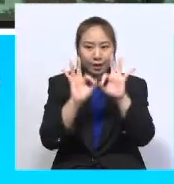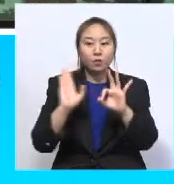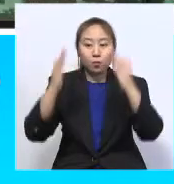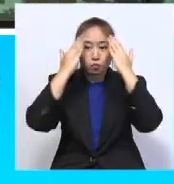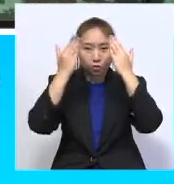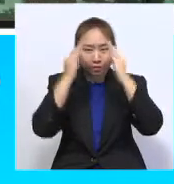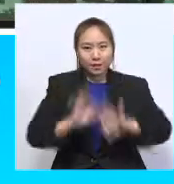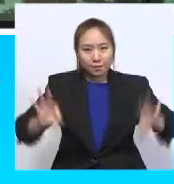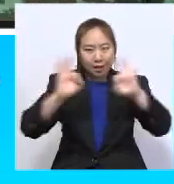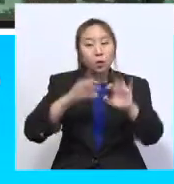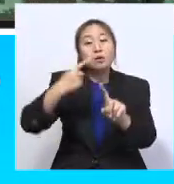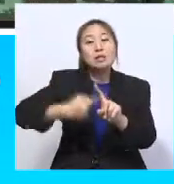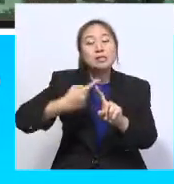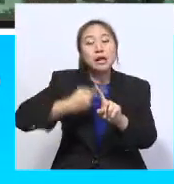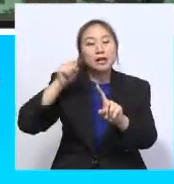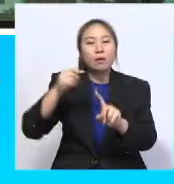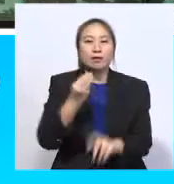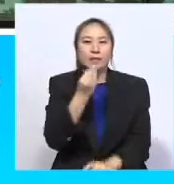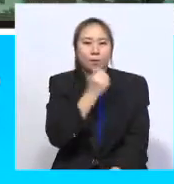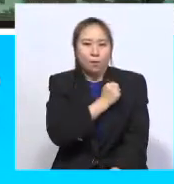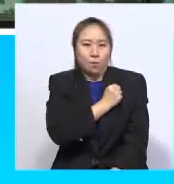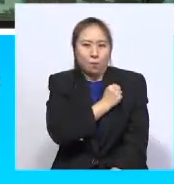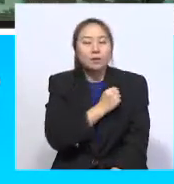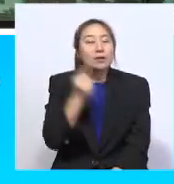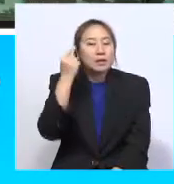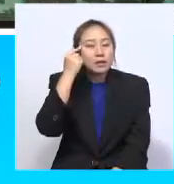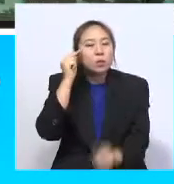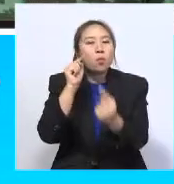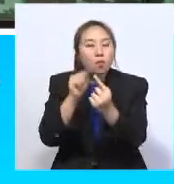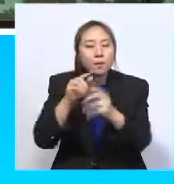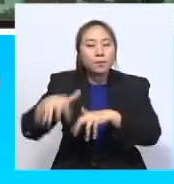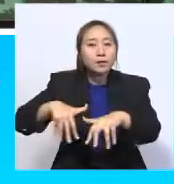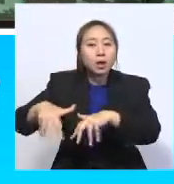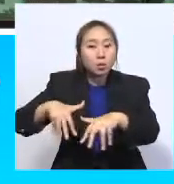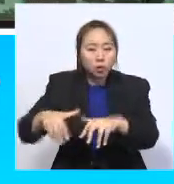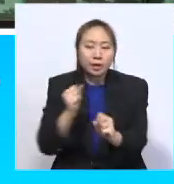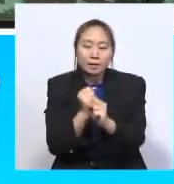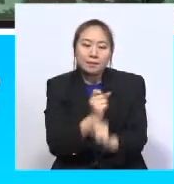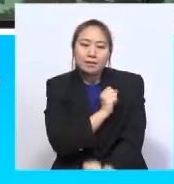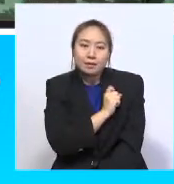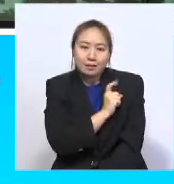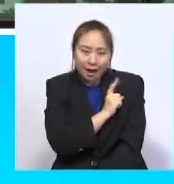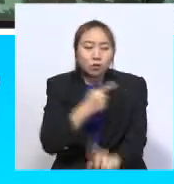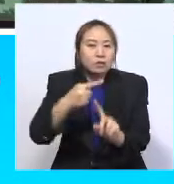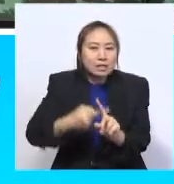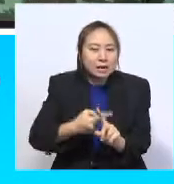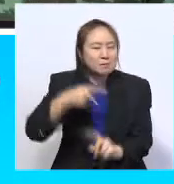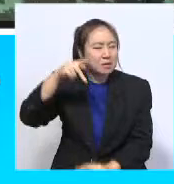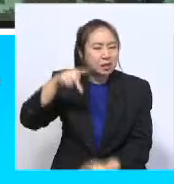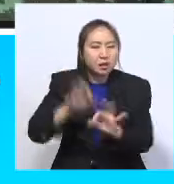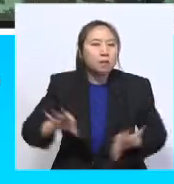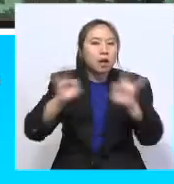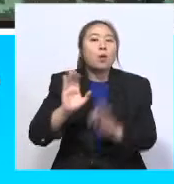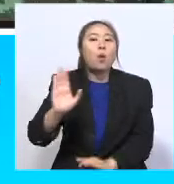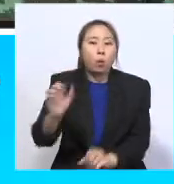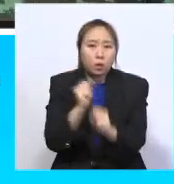สลิมก็คือช่วงรอมฎอนนะครับเรามีความคาดหวังที่จะให้พี่น้องประชาชนสามารถที่จะประกอบศาสนกิจในเดือนอันศักดิ์สิทธิ์ได้อย่างเต็มที่